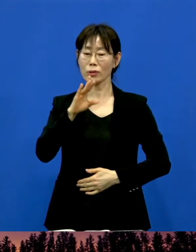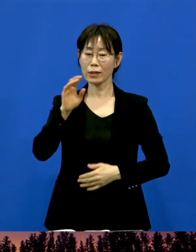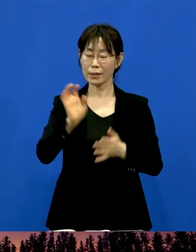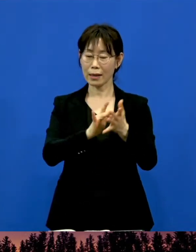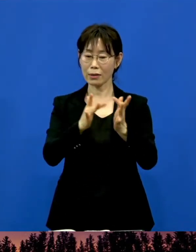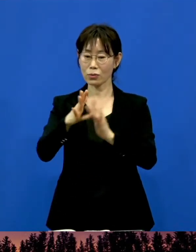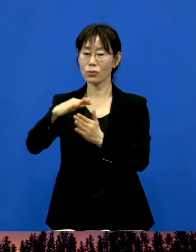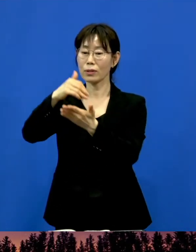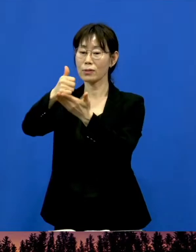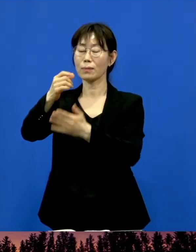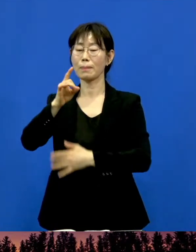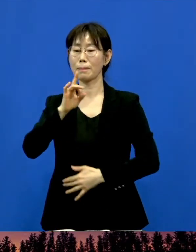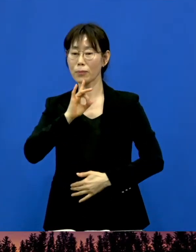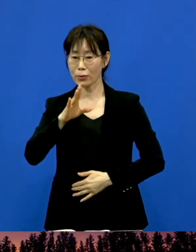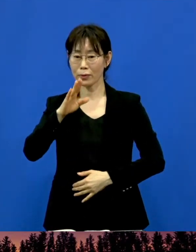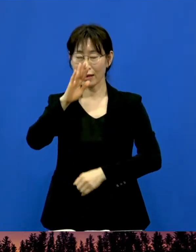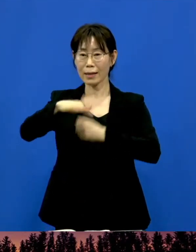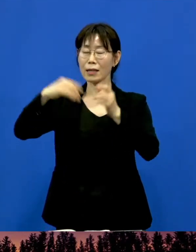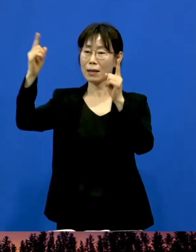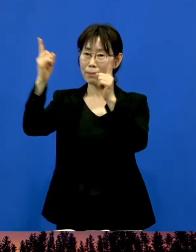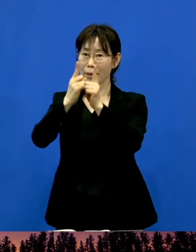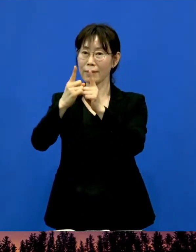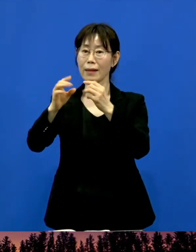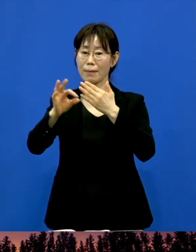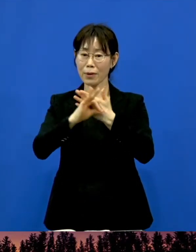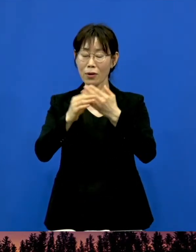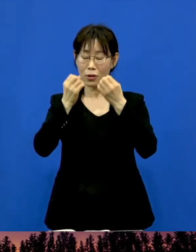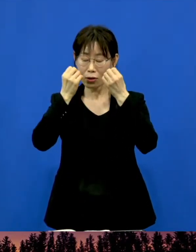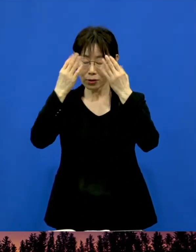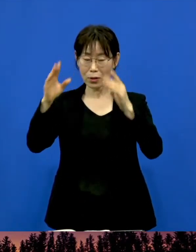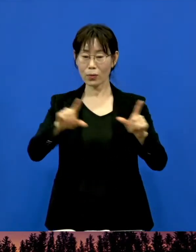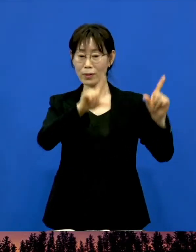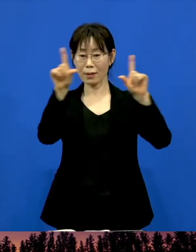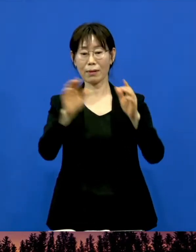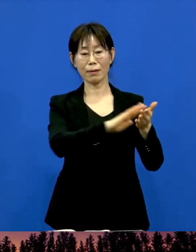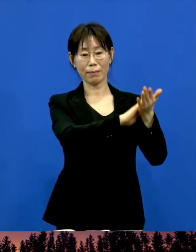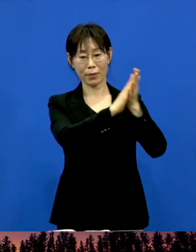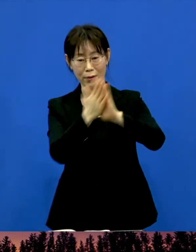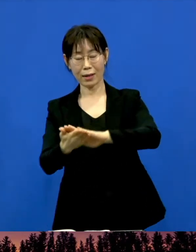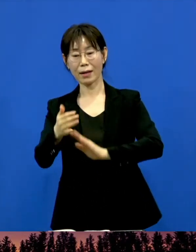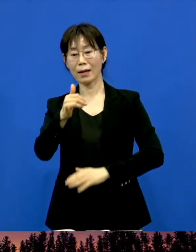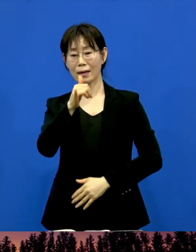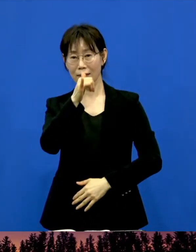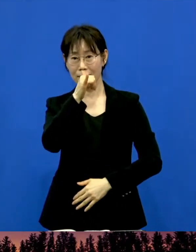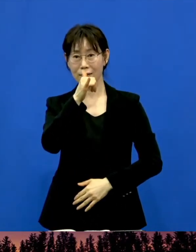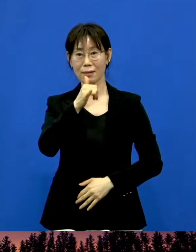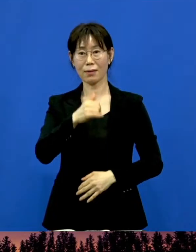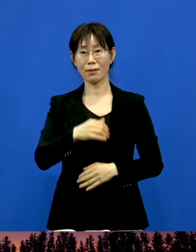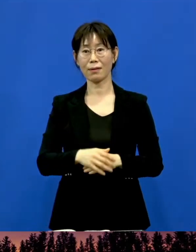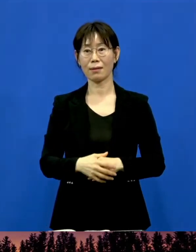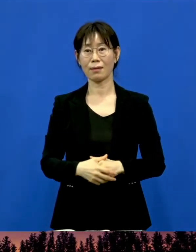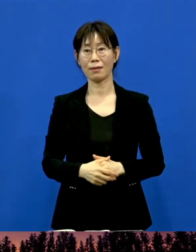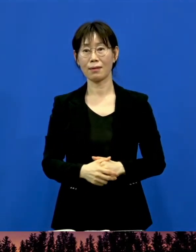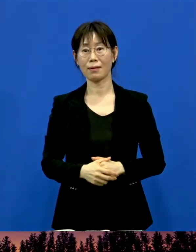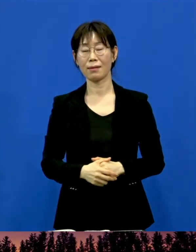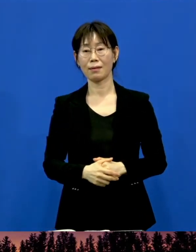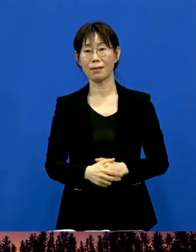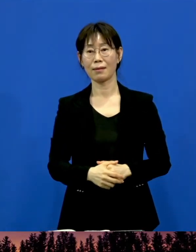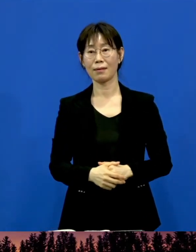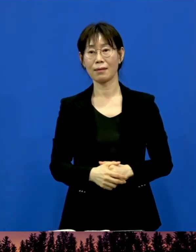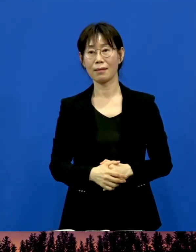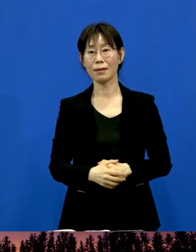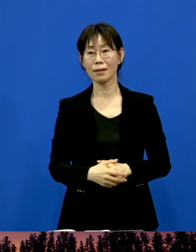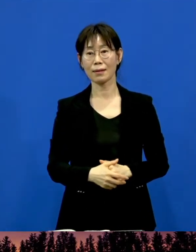여러분, 하나님을 만나면 새로운 시선이 열립니다. 이전 것은 다 지나가는 거예요. 더 이상 우리의 시선을 압도할 수 있는 세상의 것들이 없어져요.